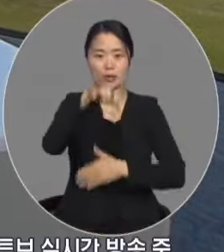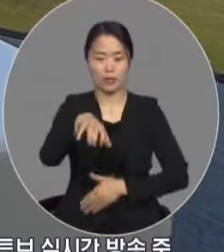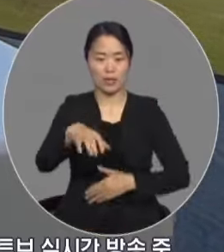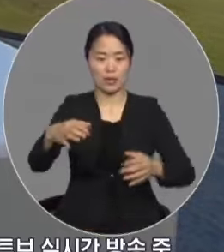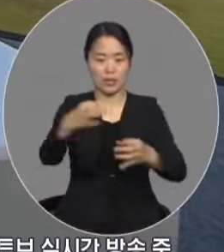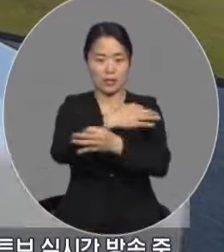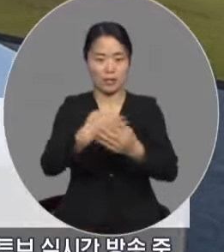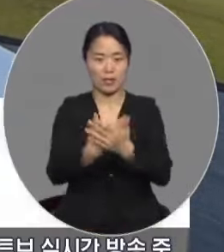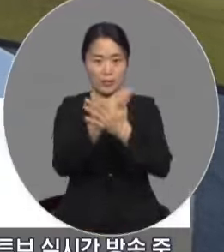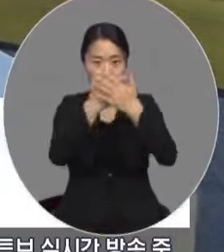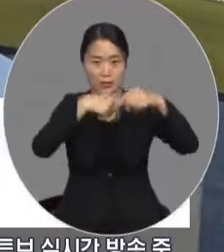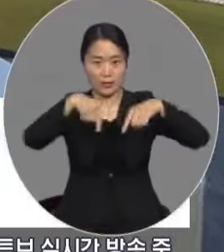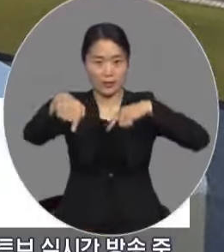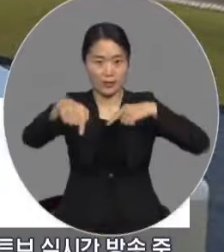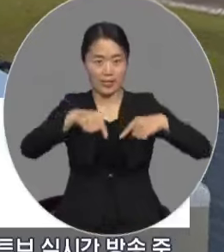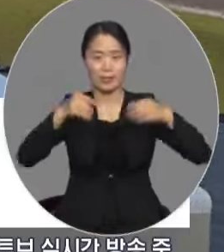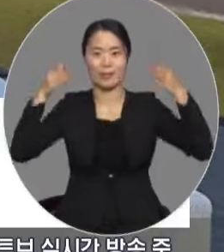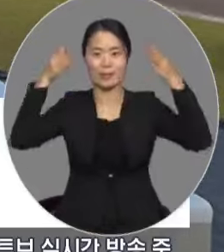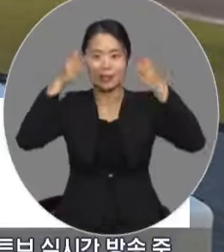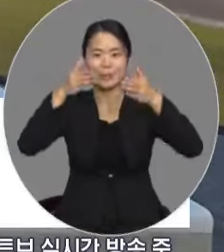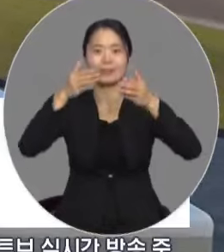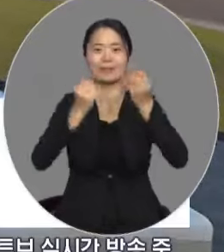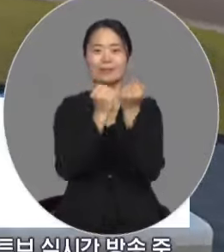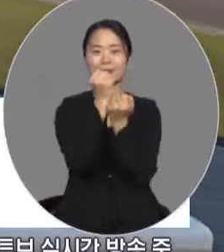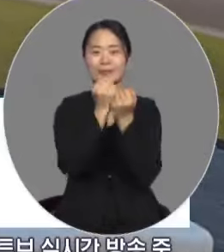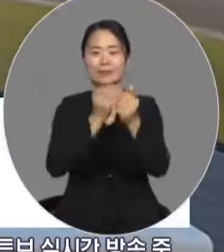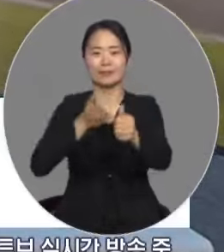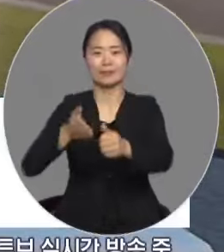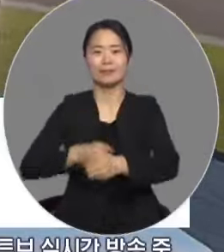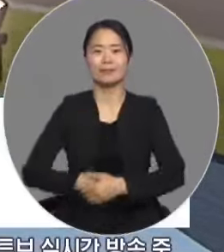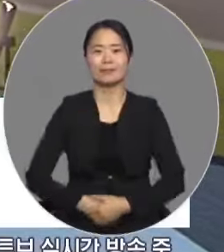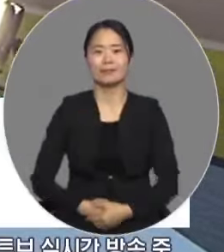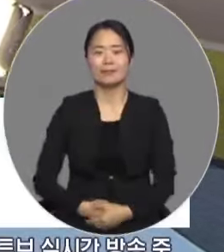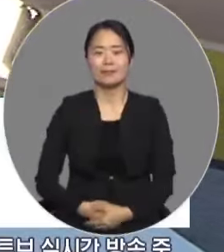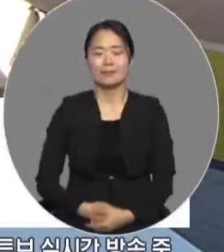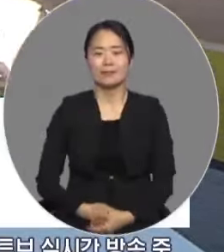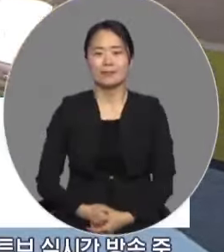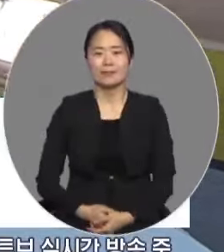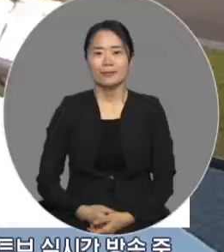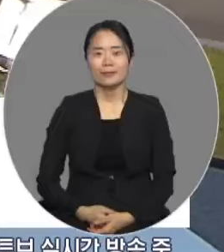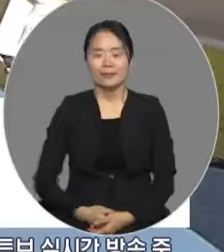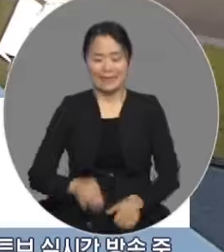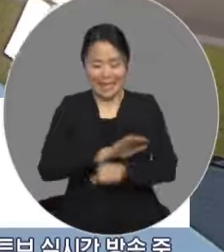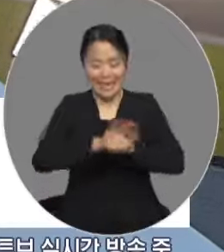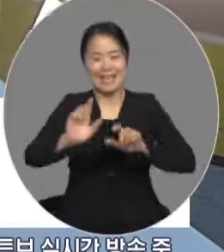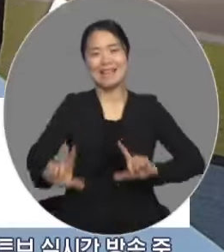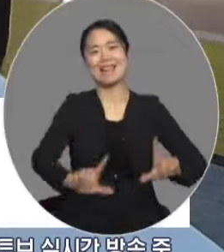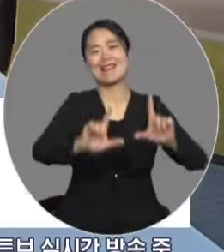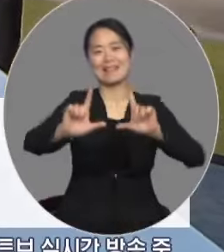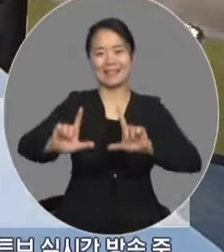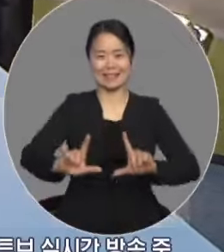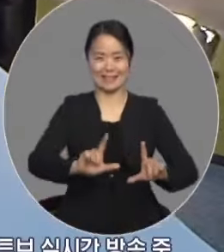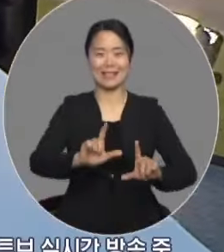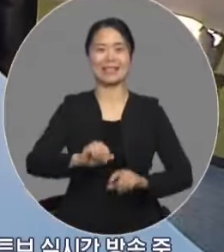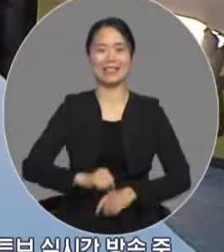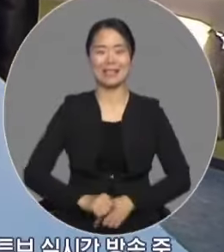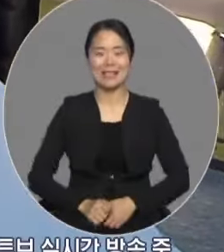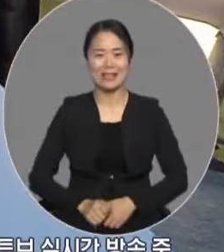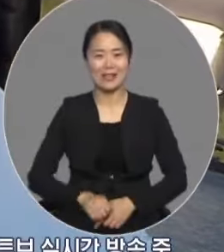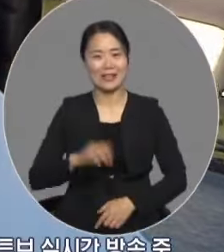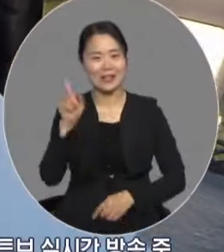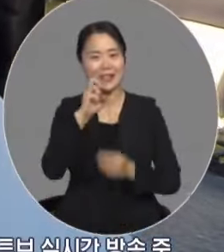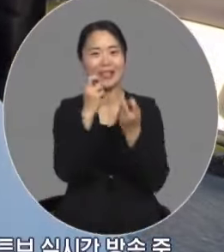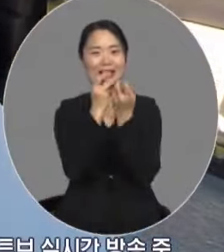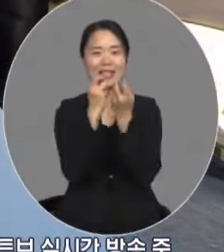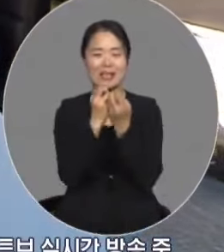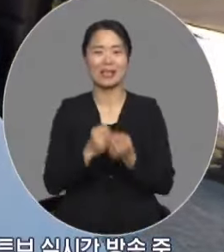활성화 정책 방향을 말씀해 주시죠. 잘 살아야 돼. 예, 잘 살기 위해서는